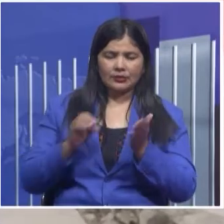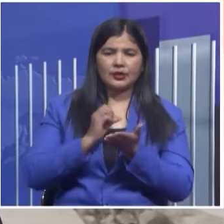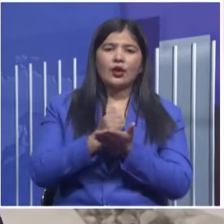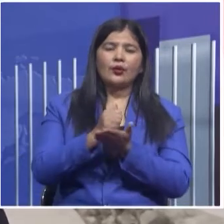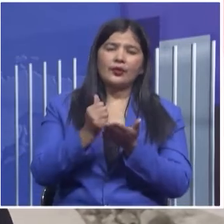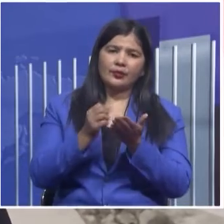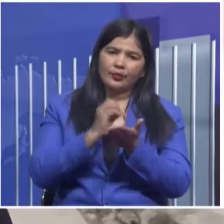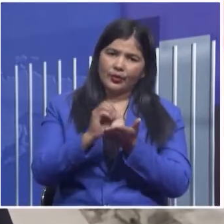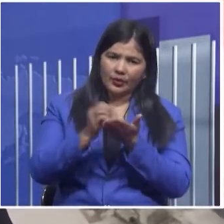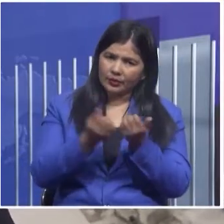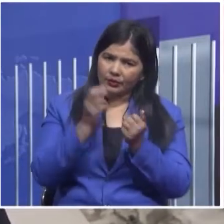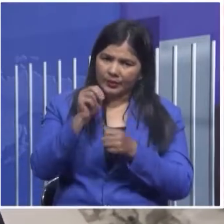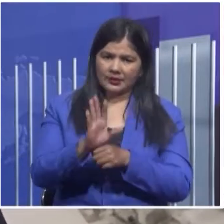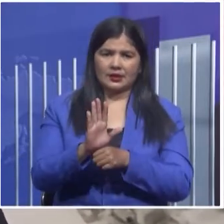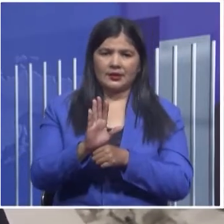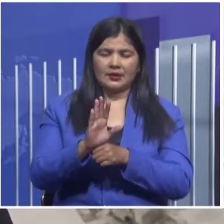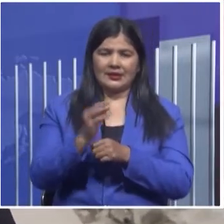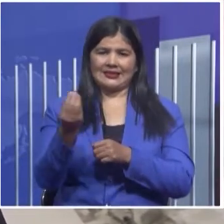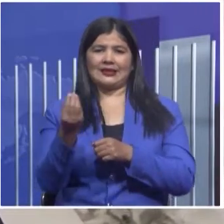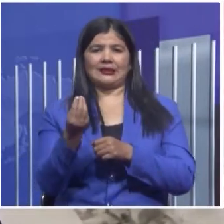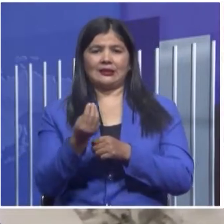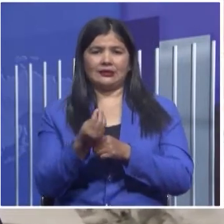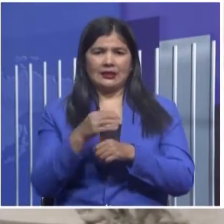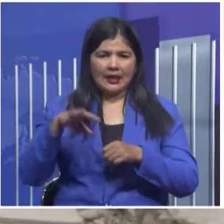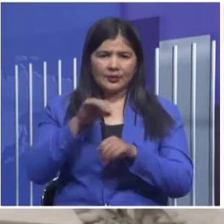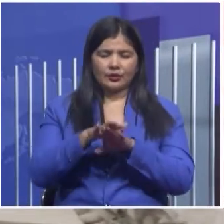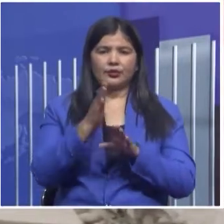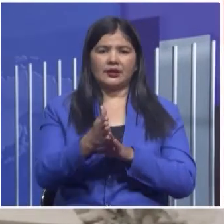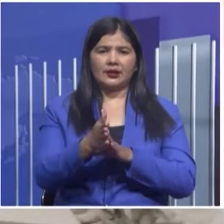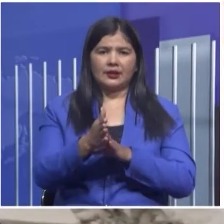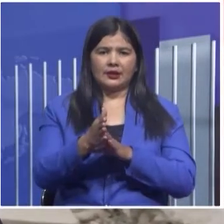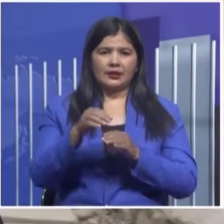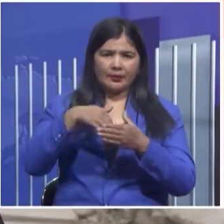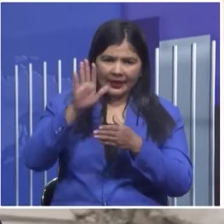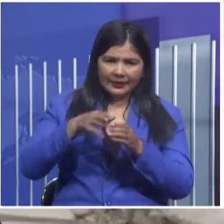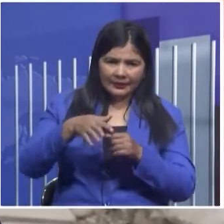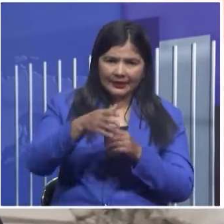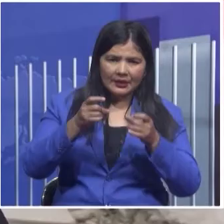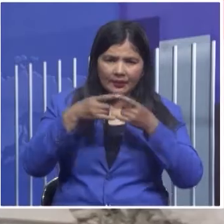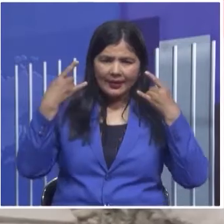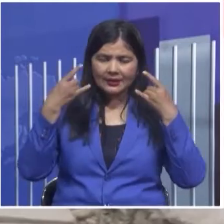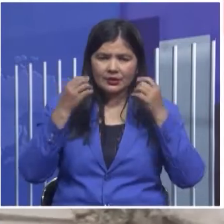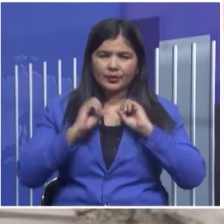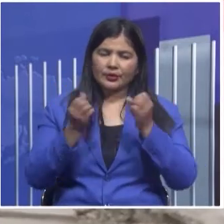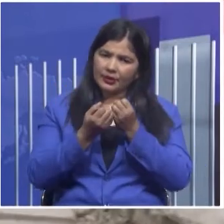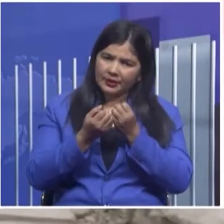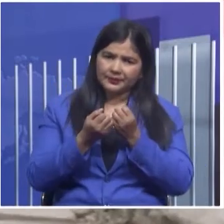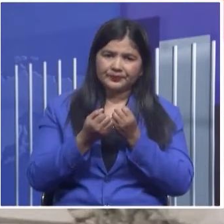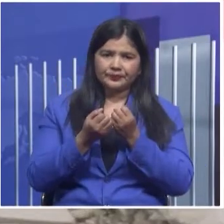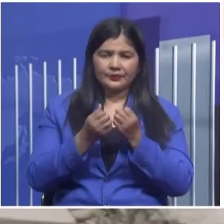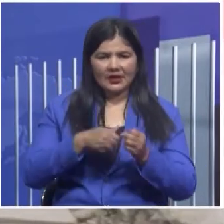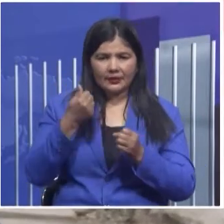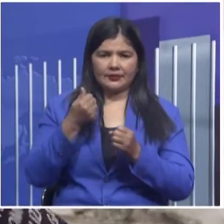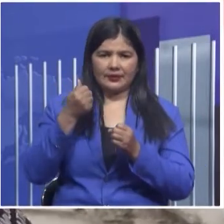र हामी साधारण मतलब हामीले पनि नै बाहिर हिँड्दाखेरि मास्कहरू लगाउने, आफैमा